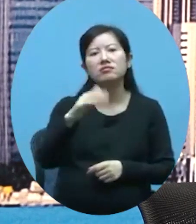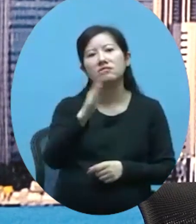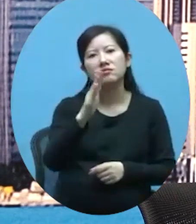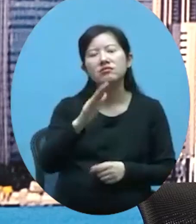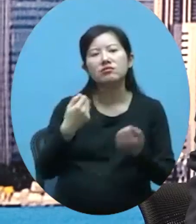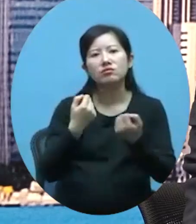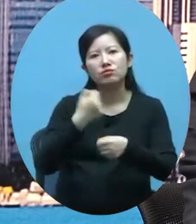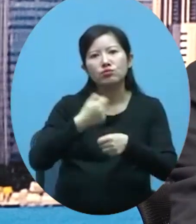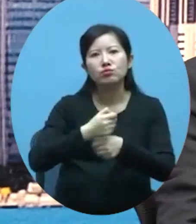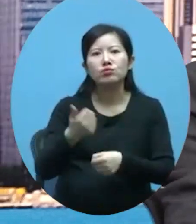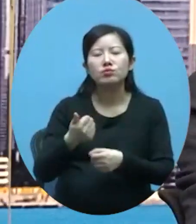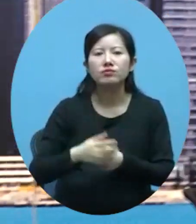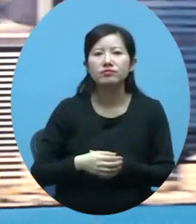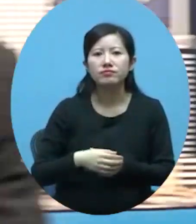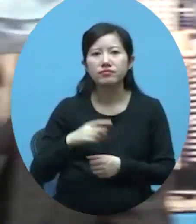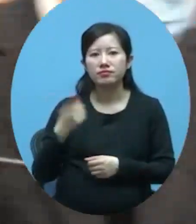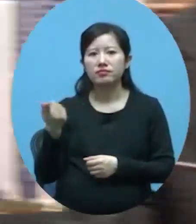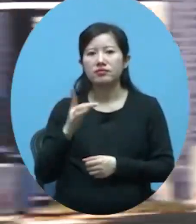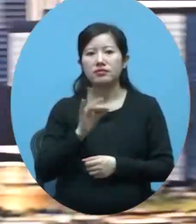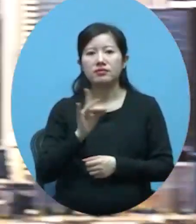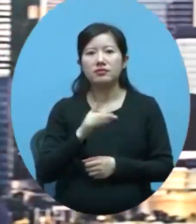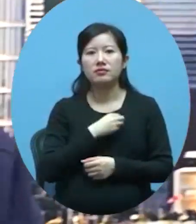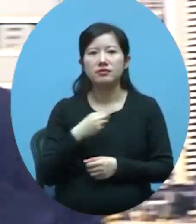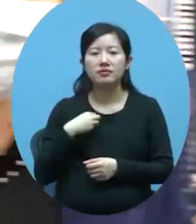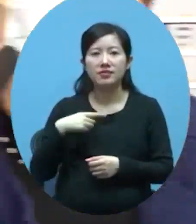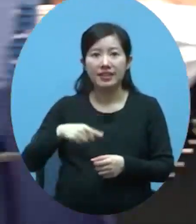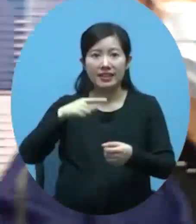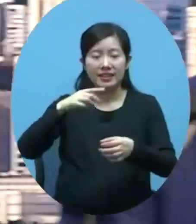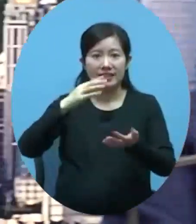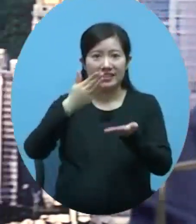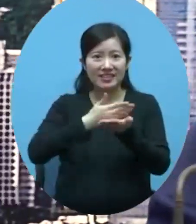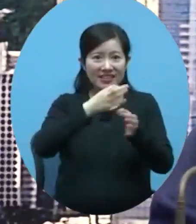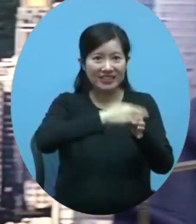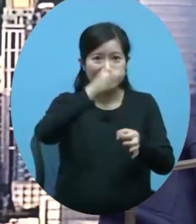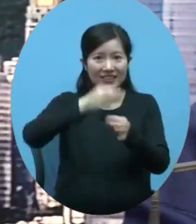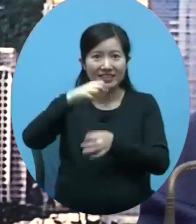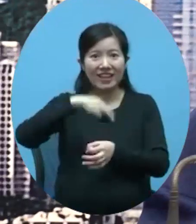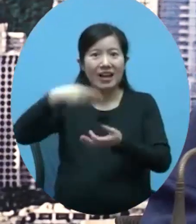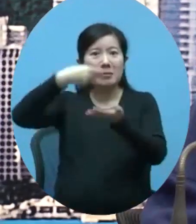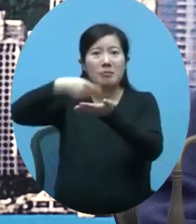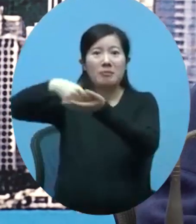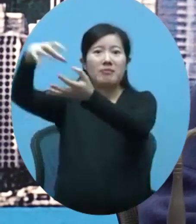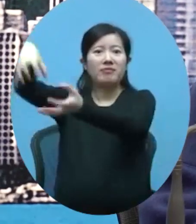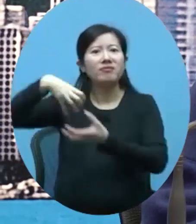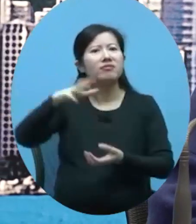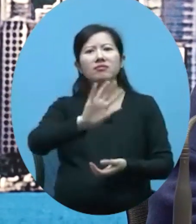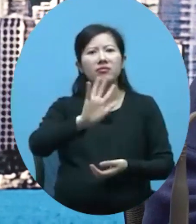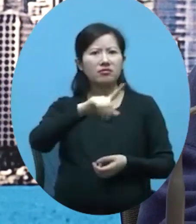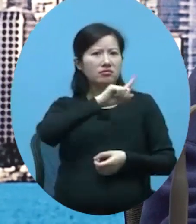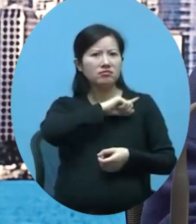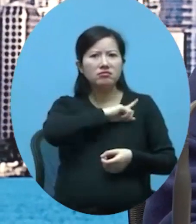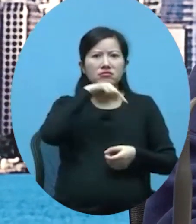生是 我们卫生署那个测试就不是买的是自己的用一些原料